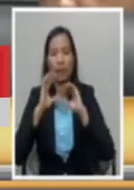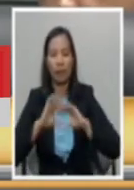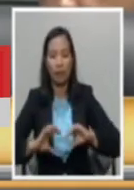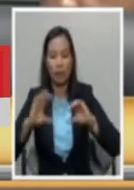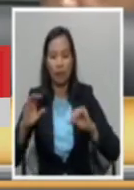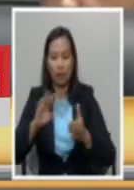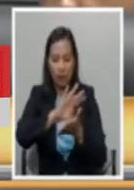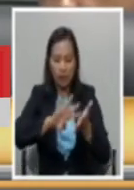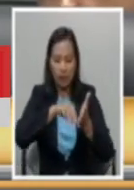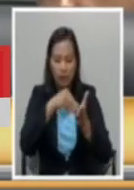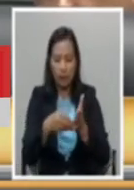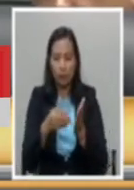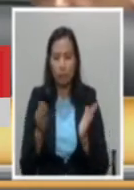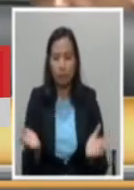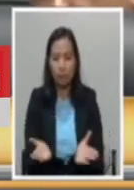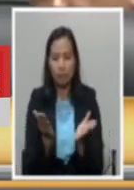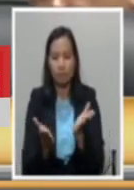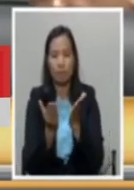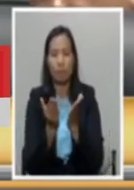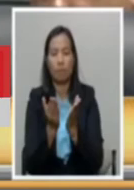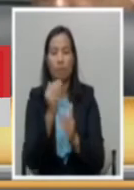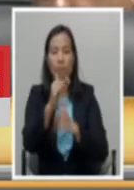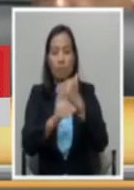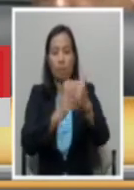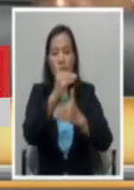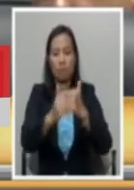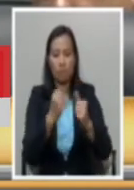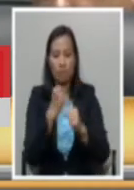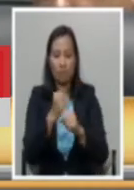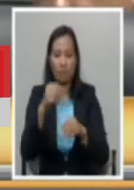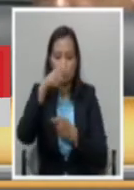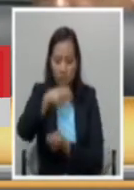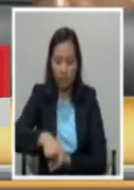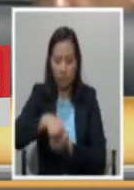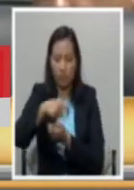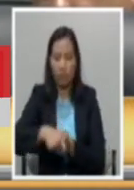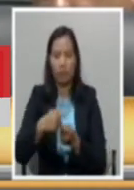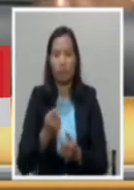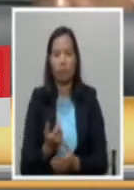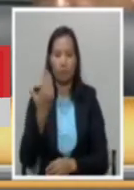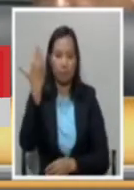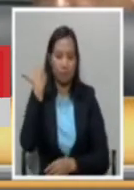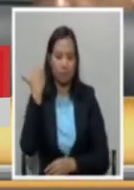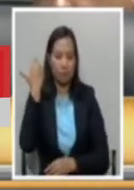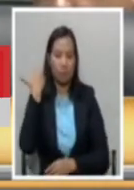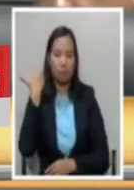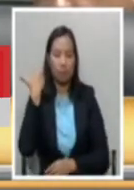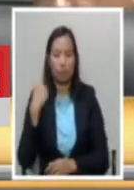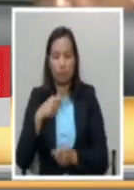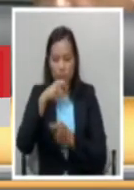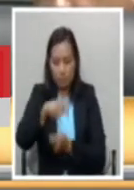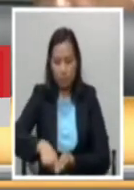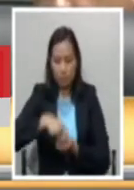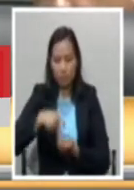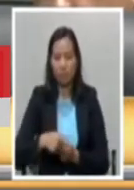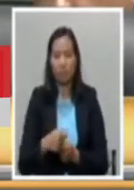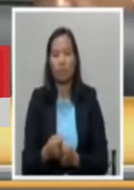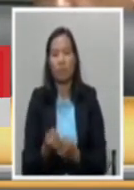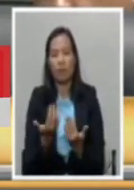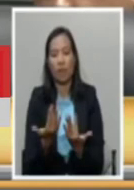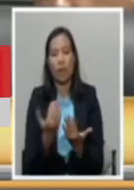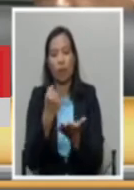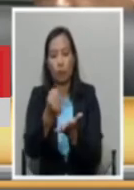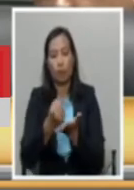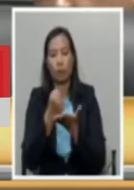สตร์ในการที่จะขับเคลื่อนประเทศไปสู่ทำให้เกษตรกรซึ่งเมื่อก่อนเขาเป็นเกษตรกรที่รอการพึ่งพา